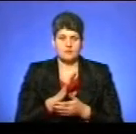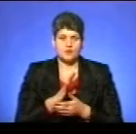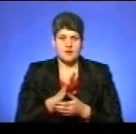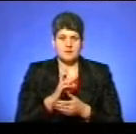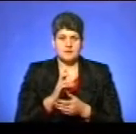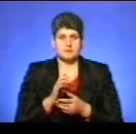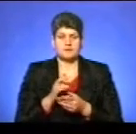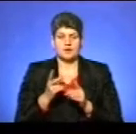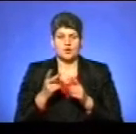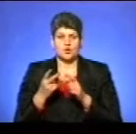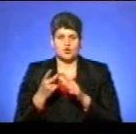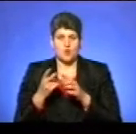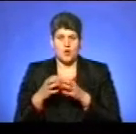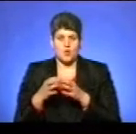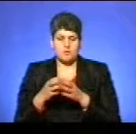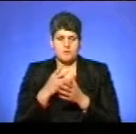реагувати друга група на